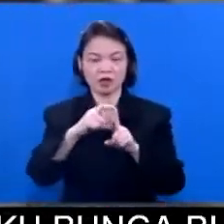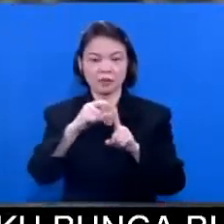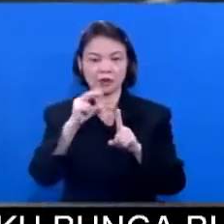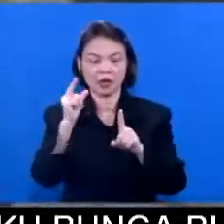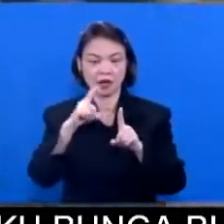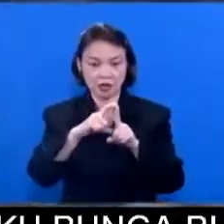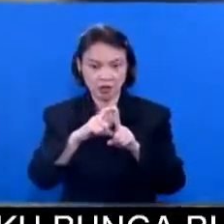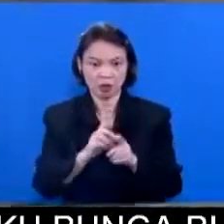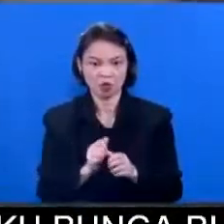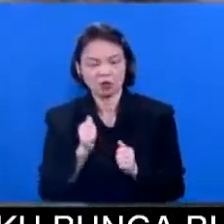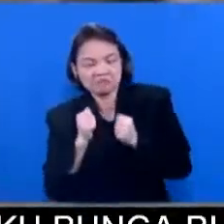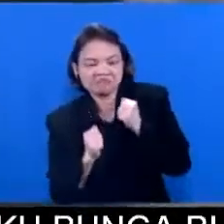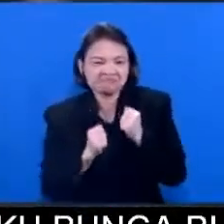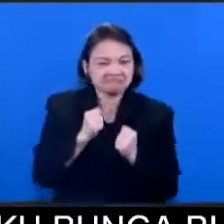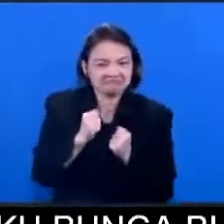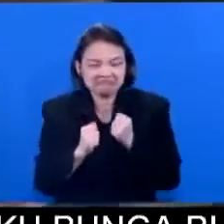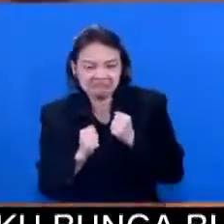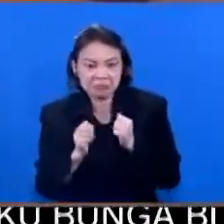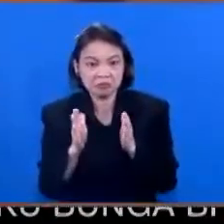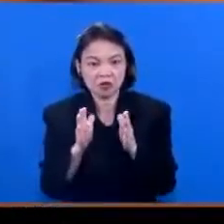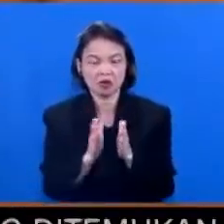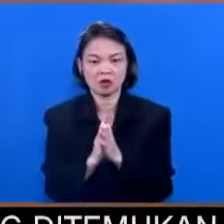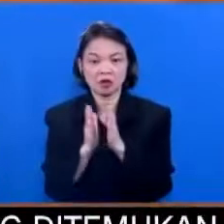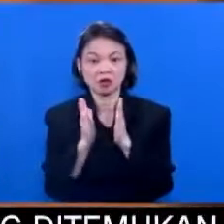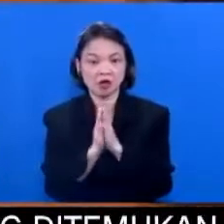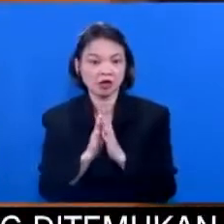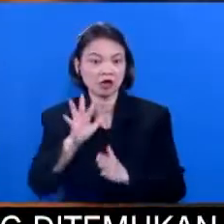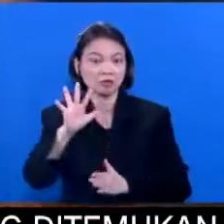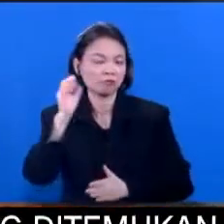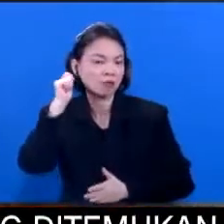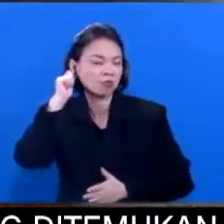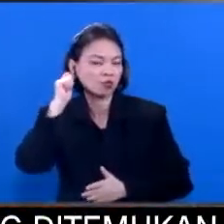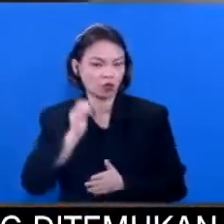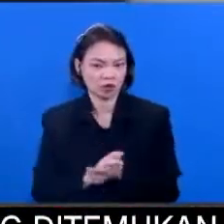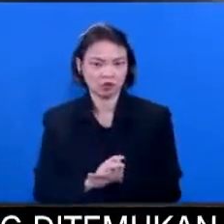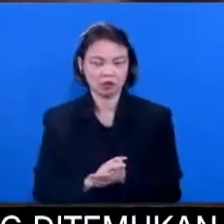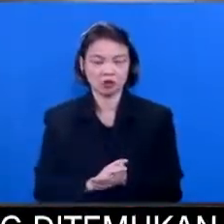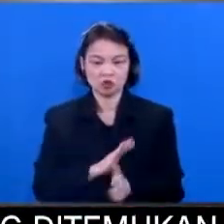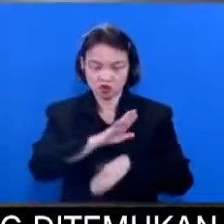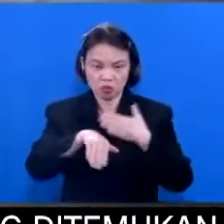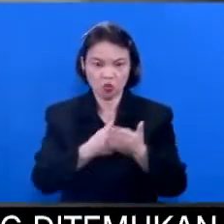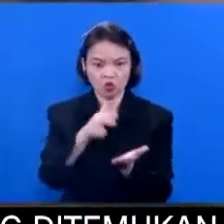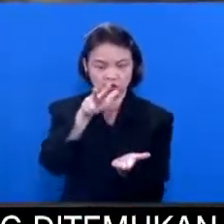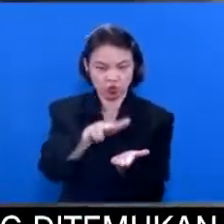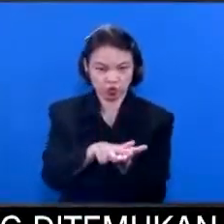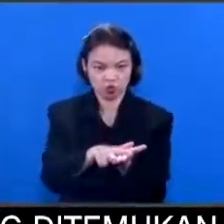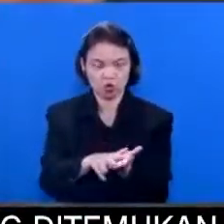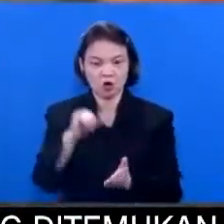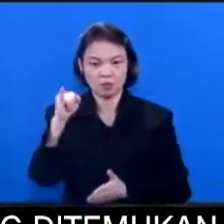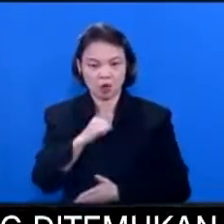diketahui tengah dugem bersama sejumlah perempuan. Kelimanya kini telah menyandang status tersangka penyalahgunaan narkoba.